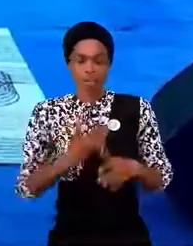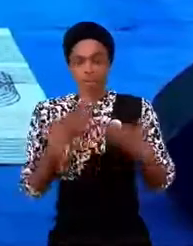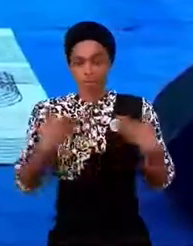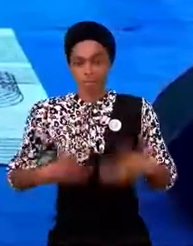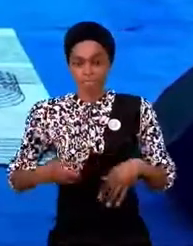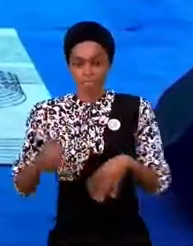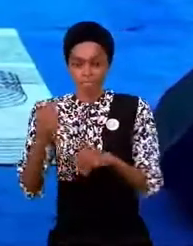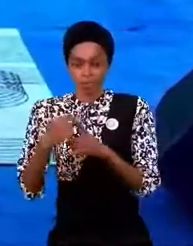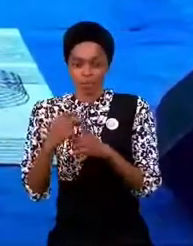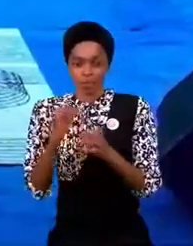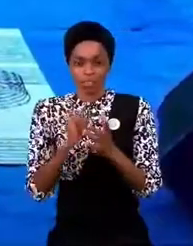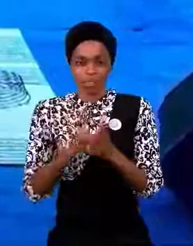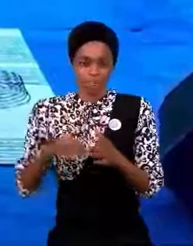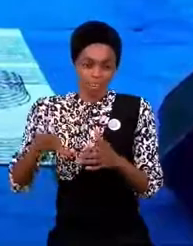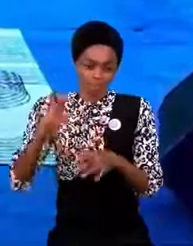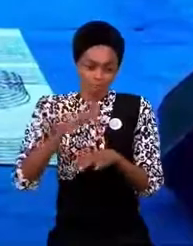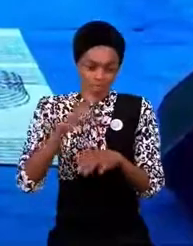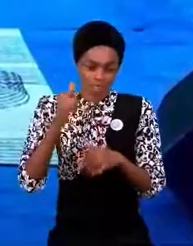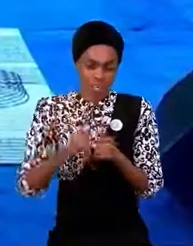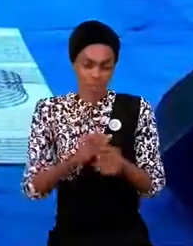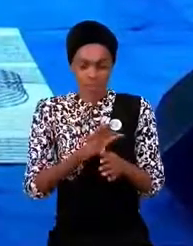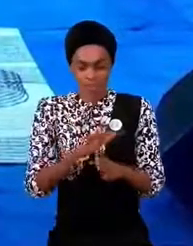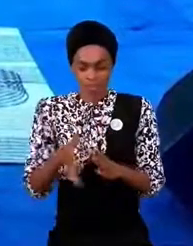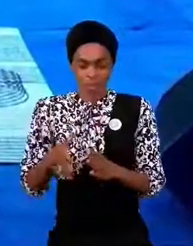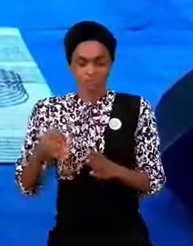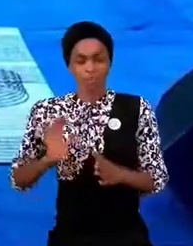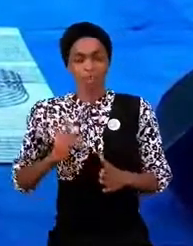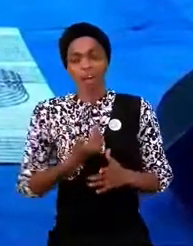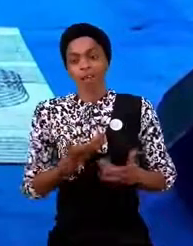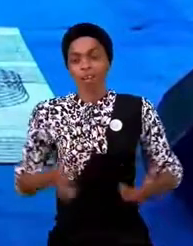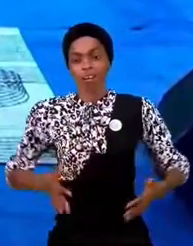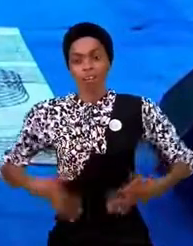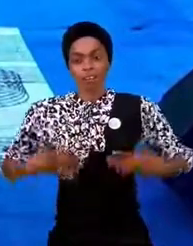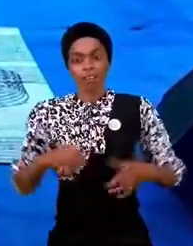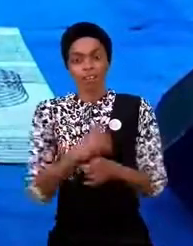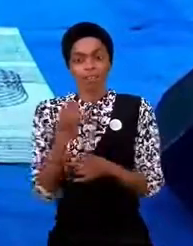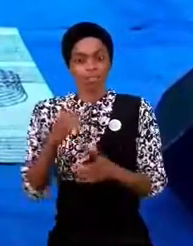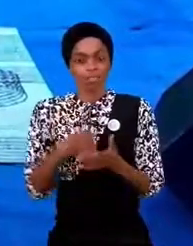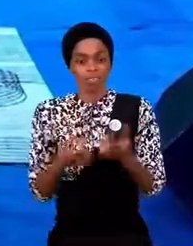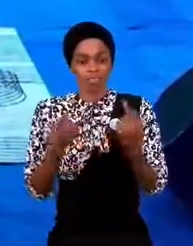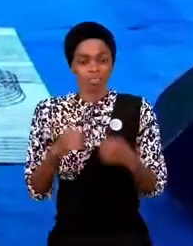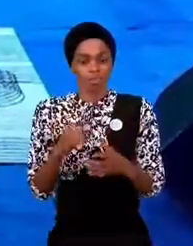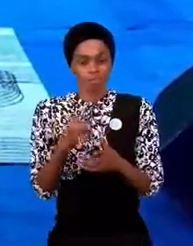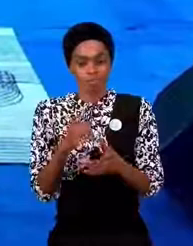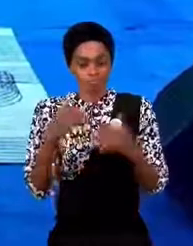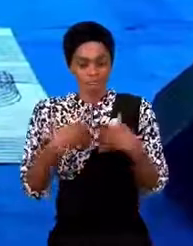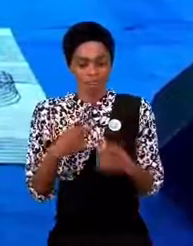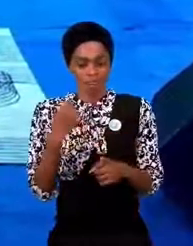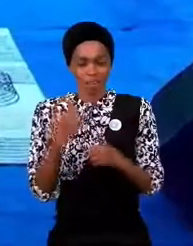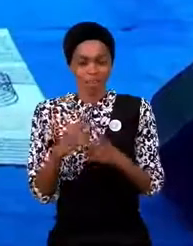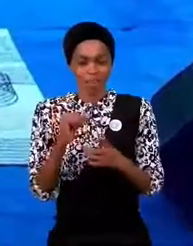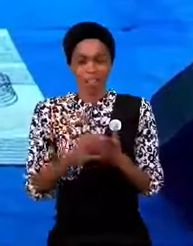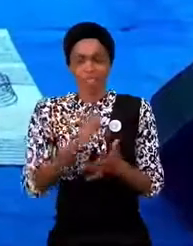Partout elle va, il y a la parole qui ne faillit jamais. Ce soir, je vous parle